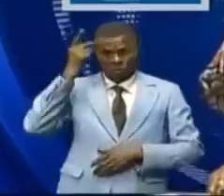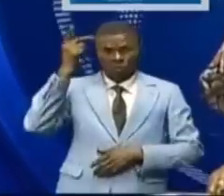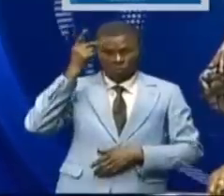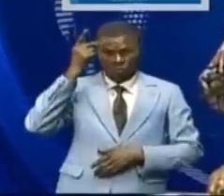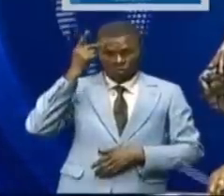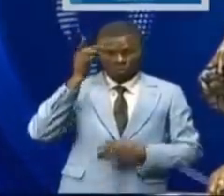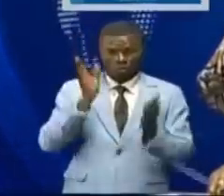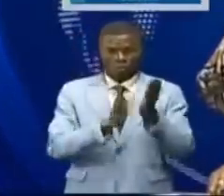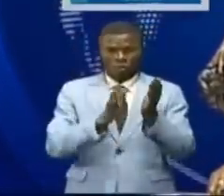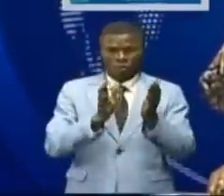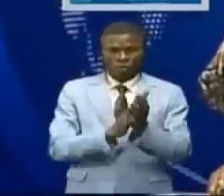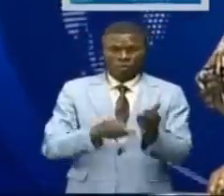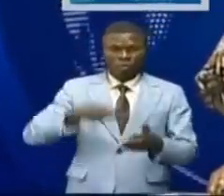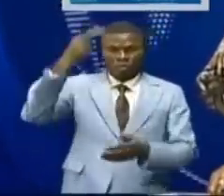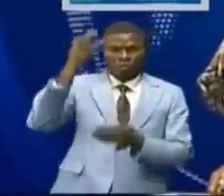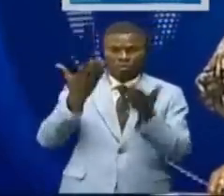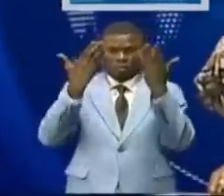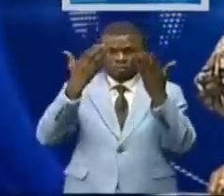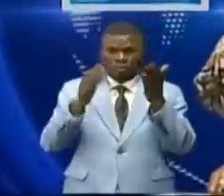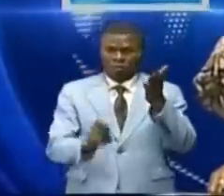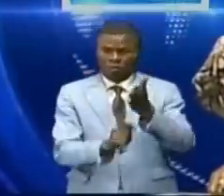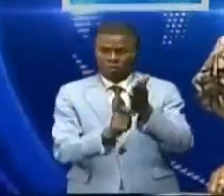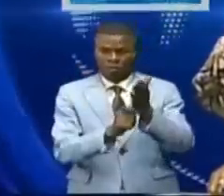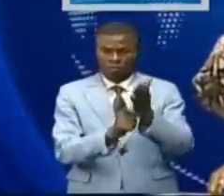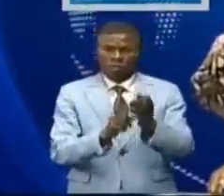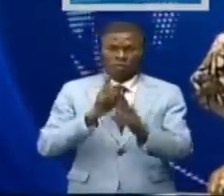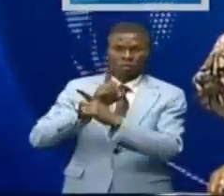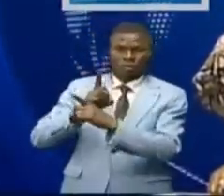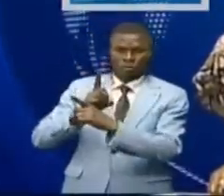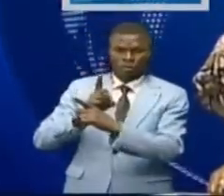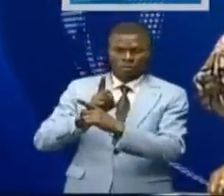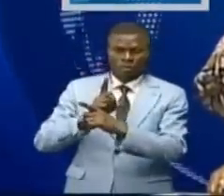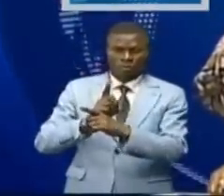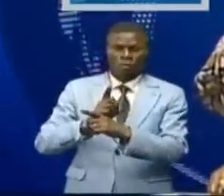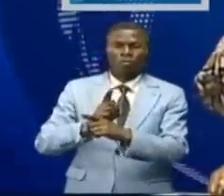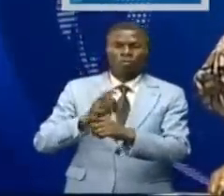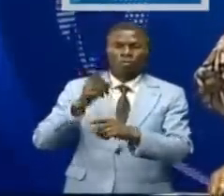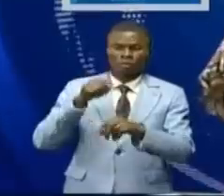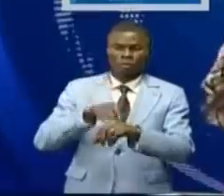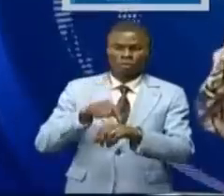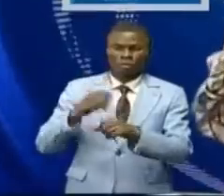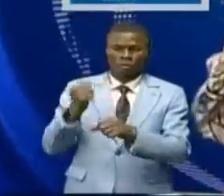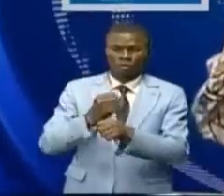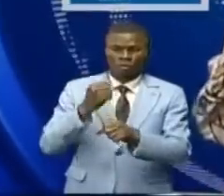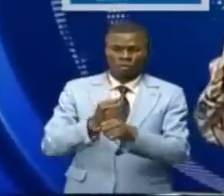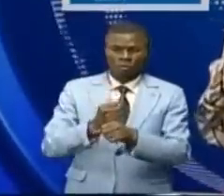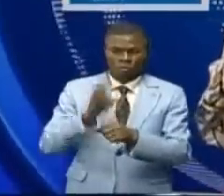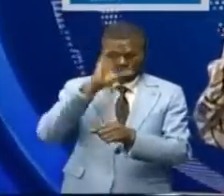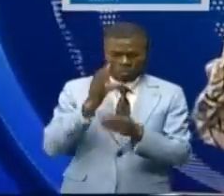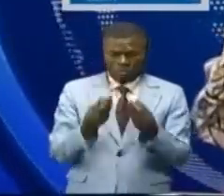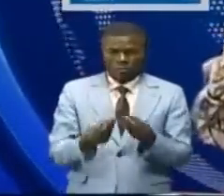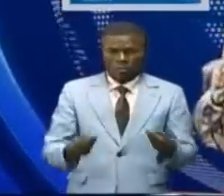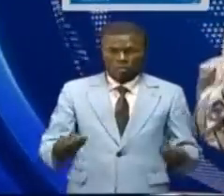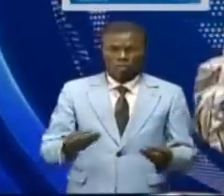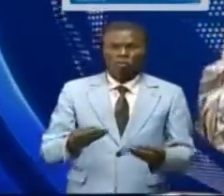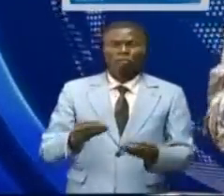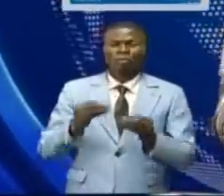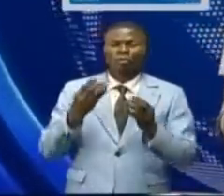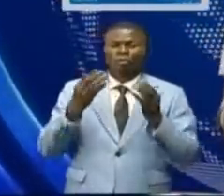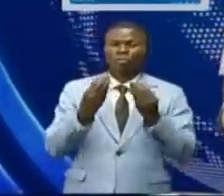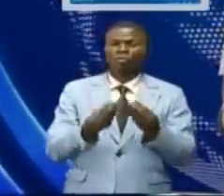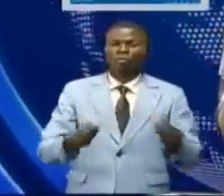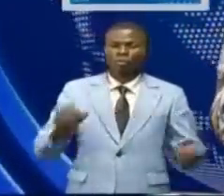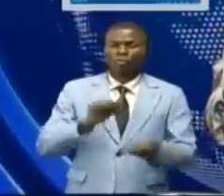au Collège des hautes études de stratégie et de défense. Le temps de ces travaux qui visent à trouver des solutions pour faire face aux